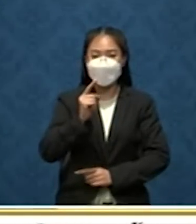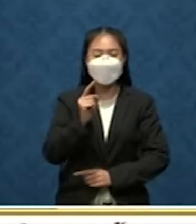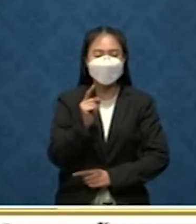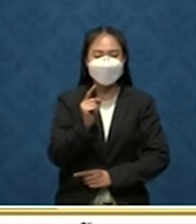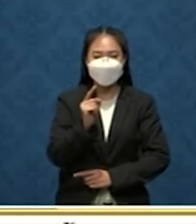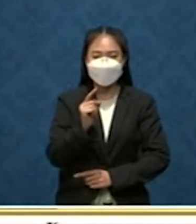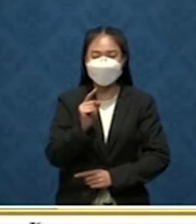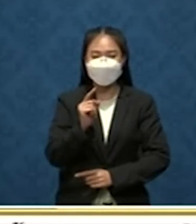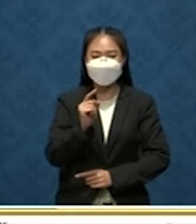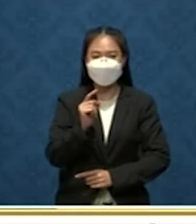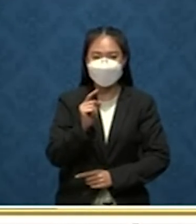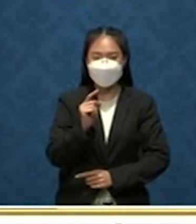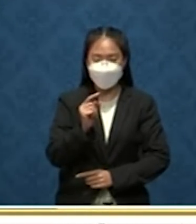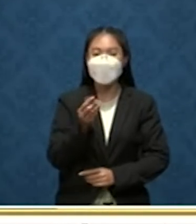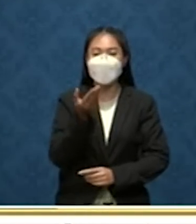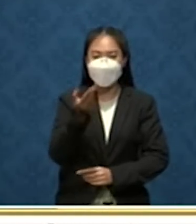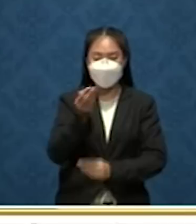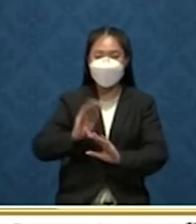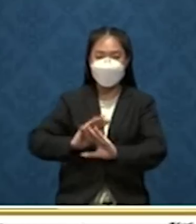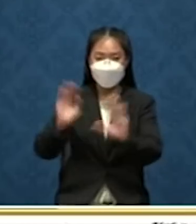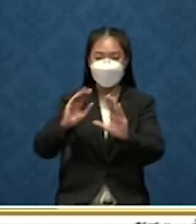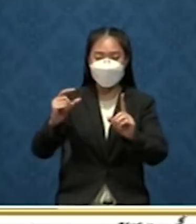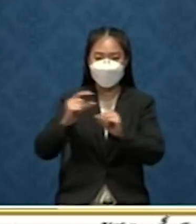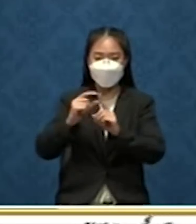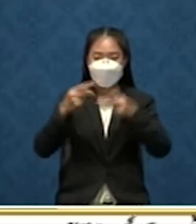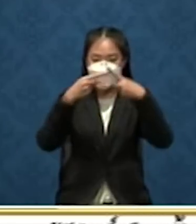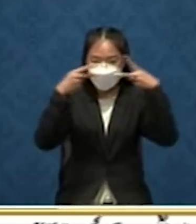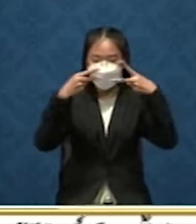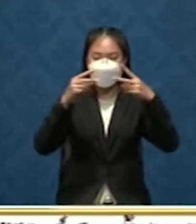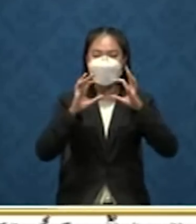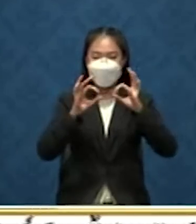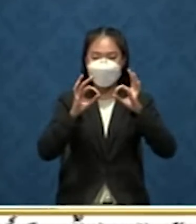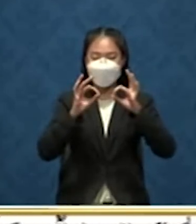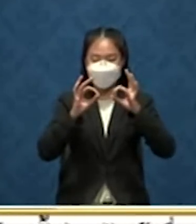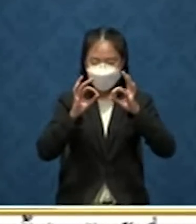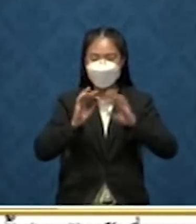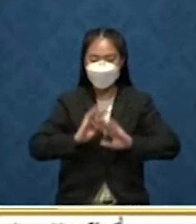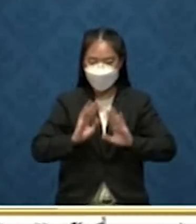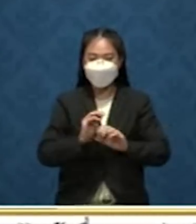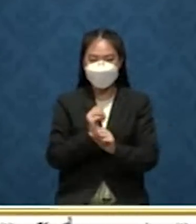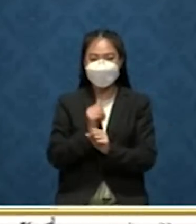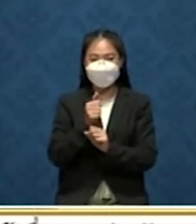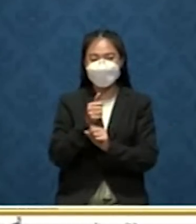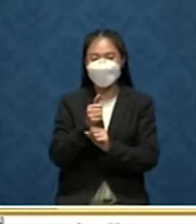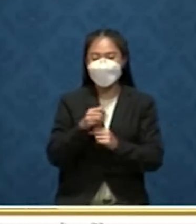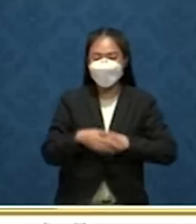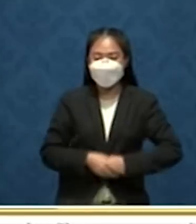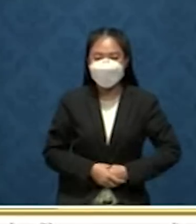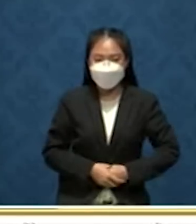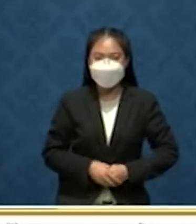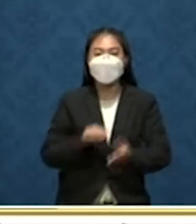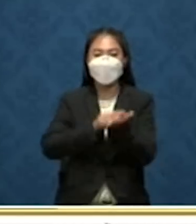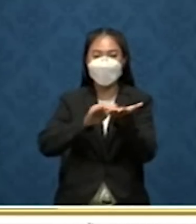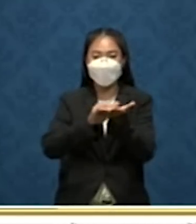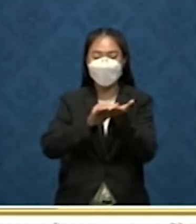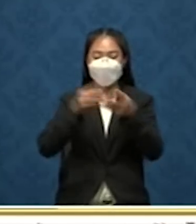แตอยู่ในหายที่นี่ผมขอให้ท่านถอนโมูลพลครัได้กัท่พikanครจิครับก็ขอถ